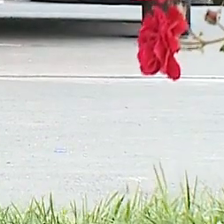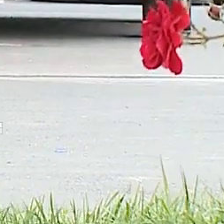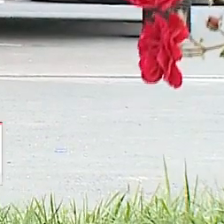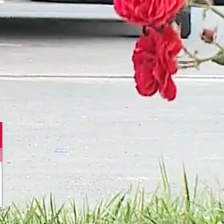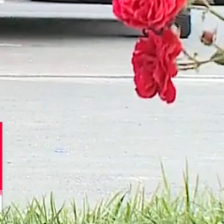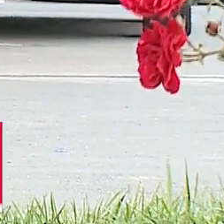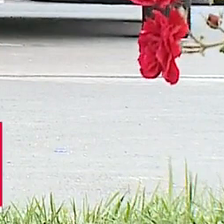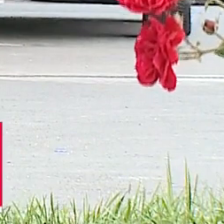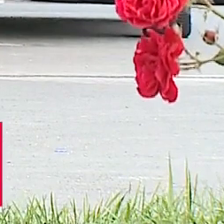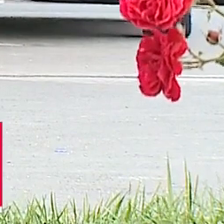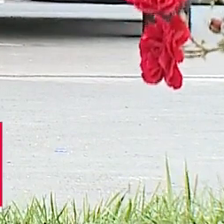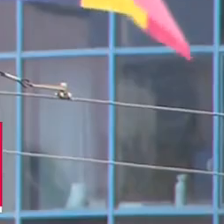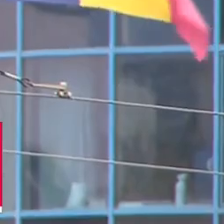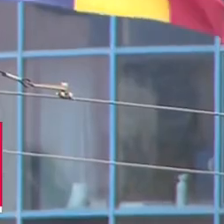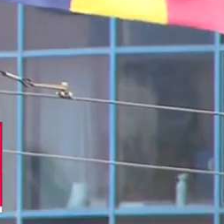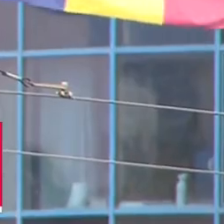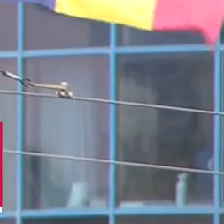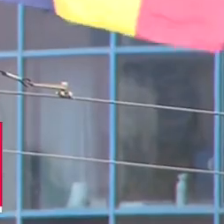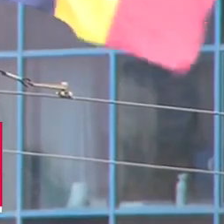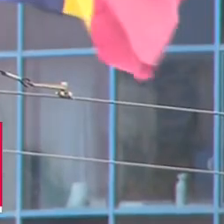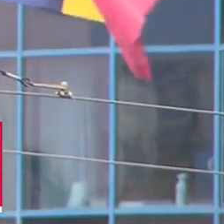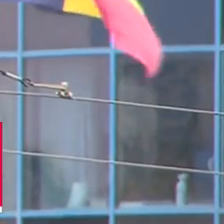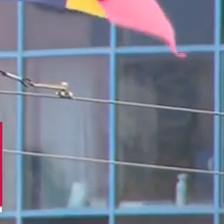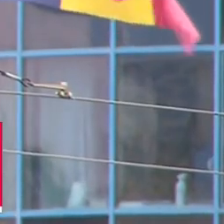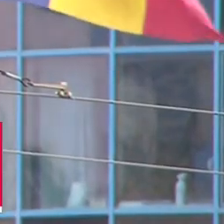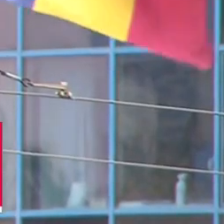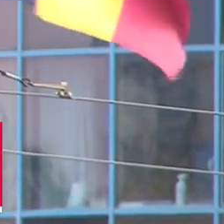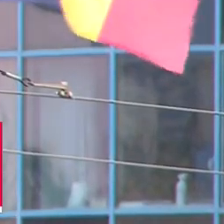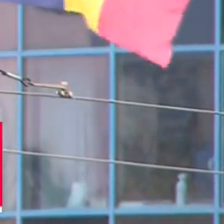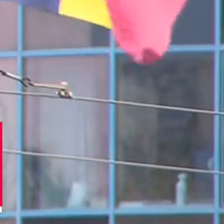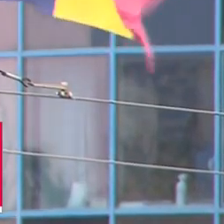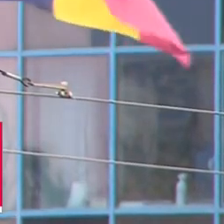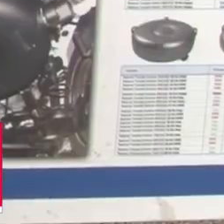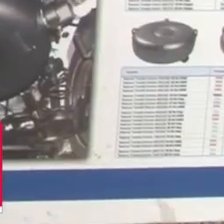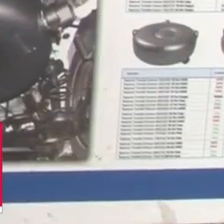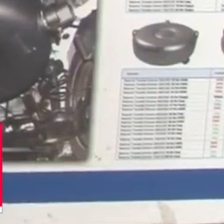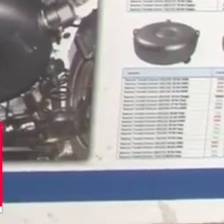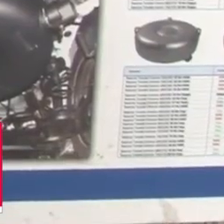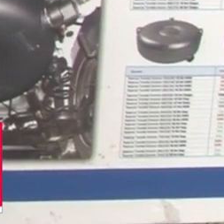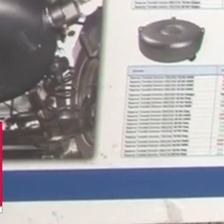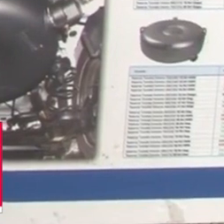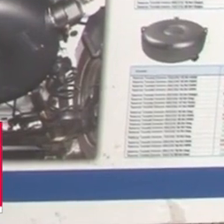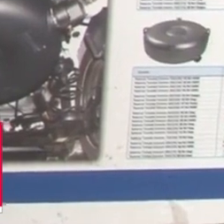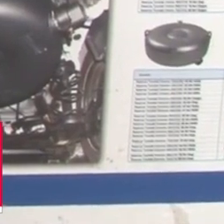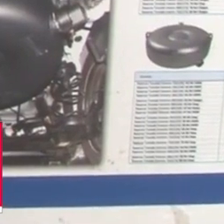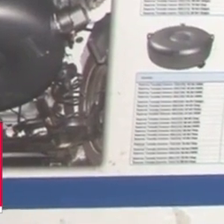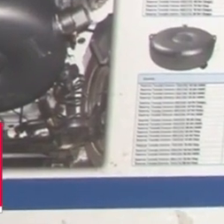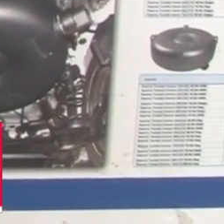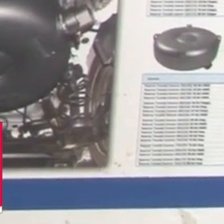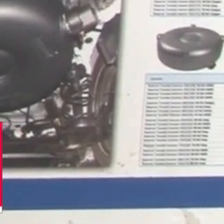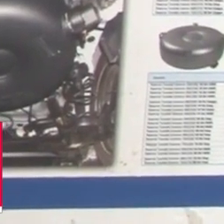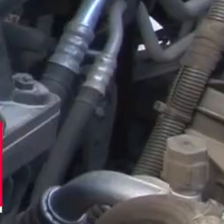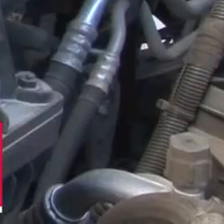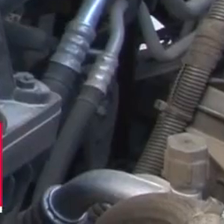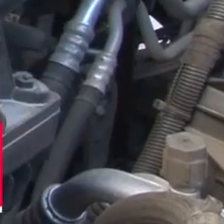Explozia prețurilor la combustibili a determinat pe șofer să caute disperați alternative, astfel că anul acesta cererile pentru instalarea sistemelor cu